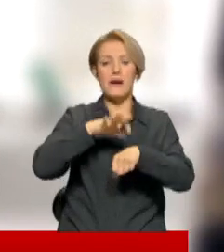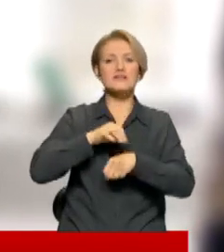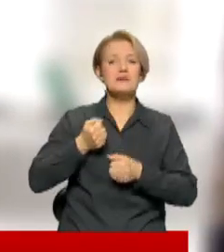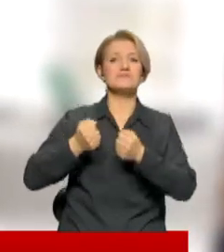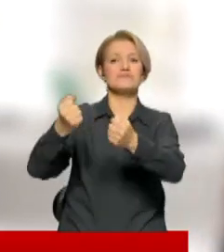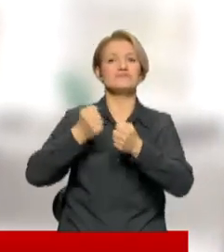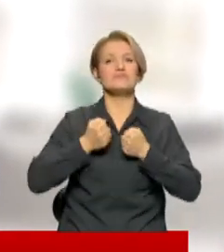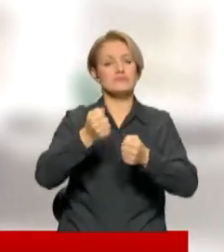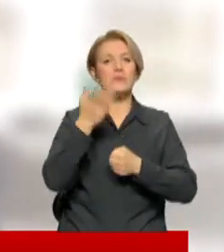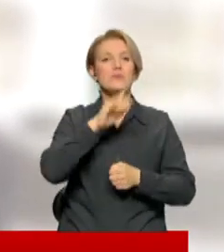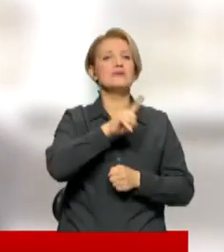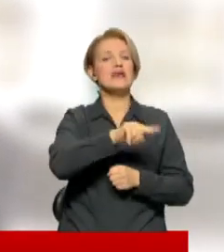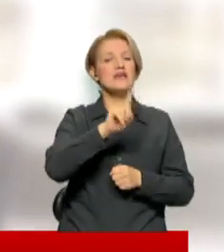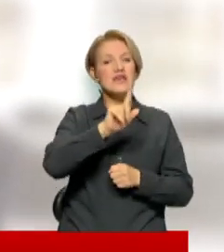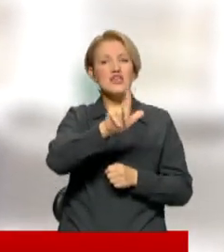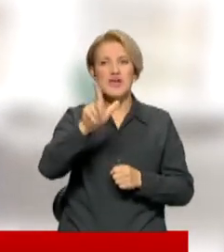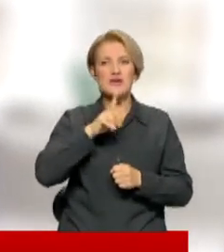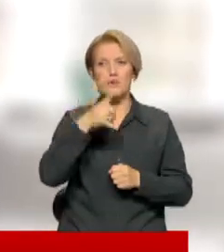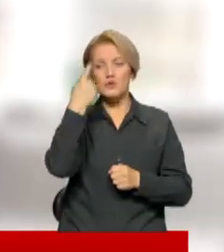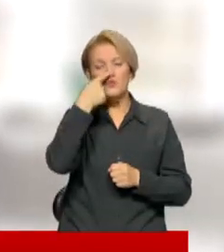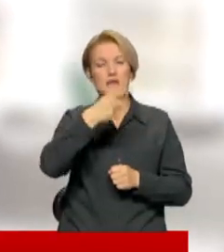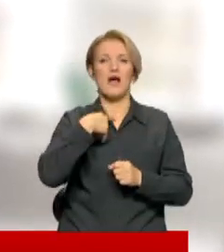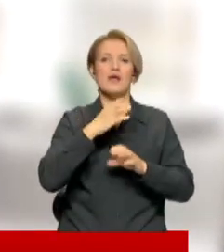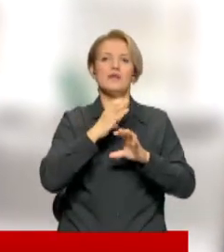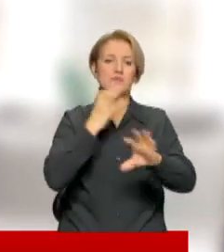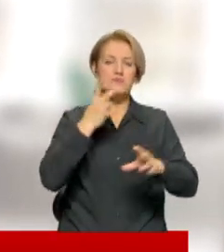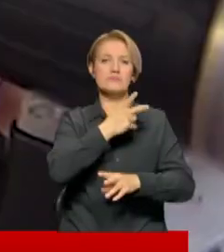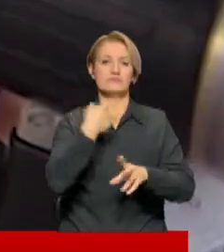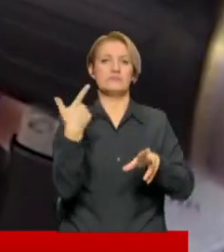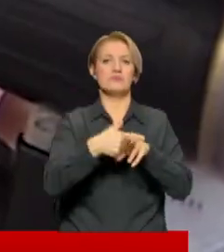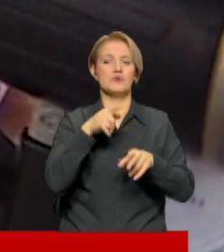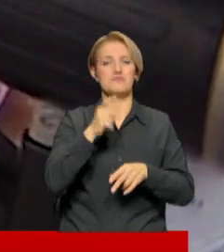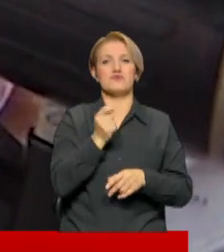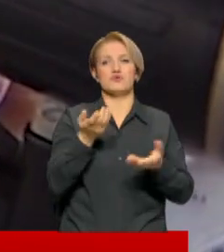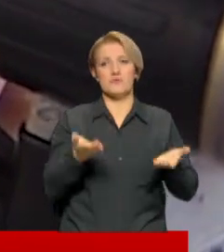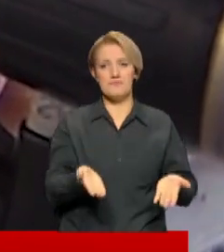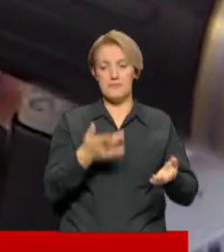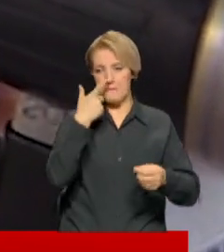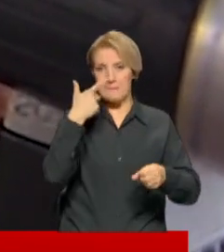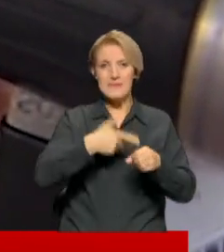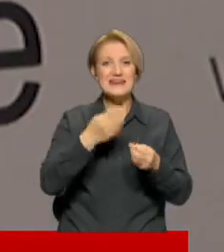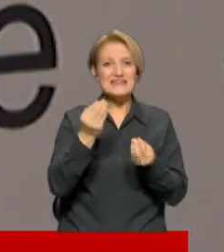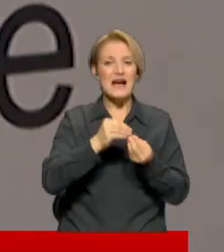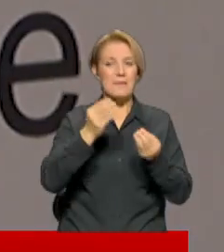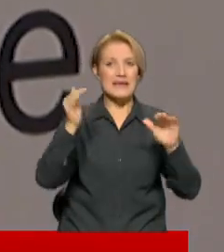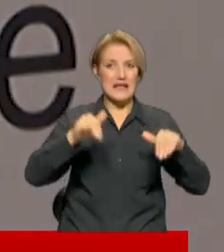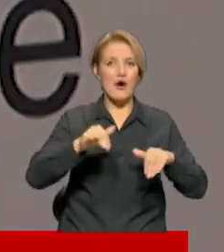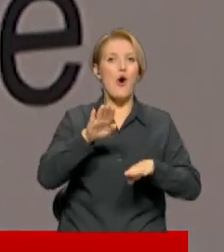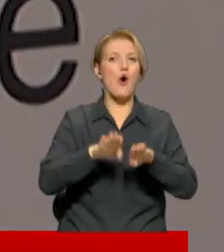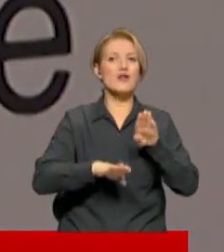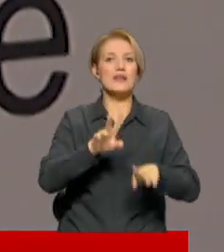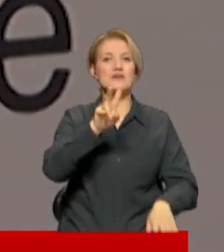hastaneye getirip götürürken diğer İhtiyaçlarımı Maalesef ki toplu taşıt da yapmak zorundayız motor ne beklenen zam gelirse litresi ortalama